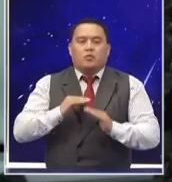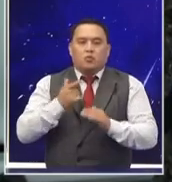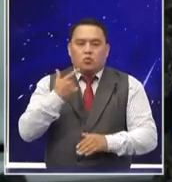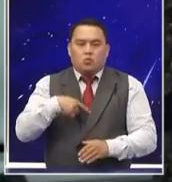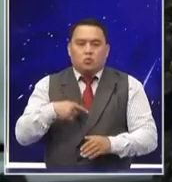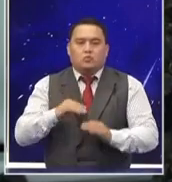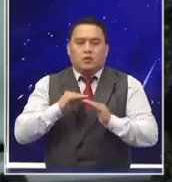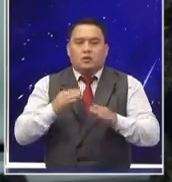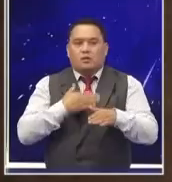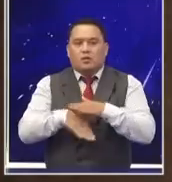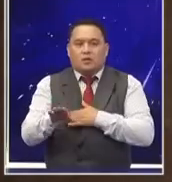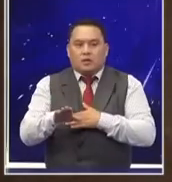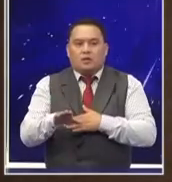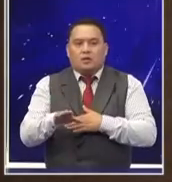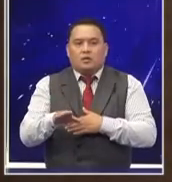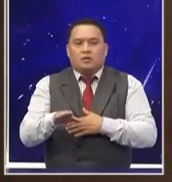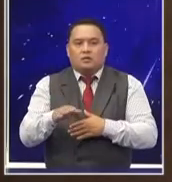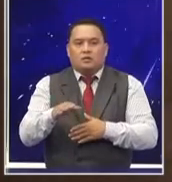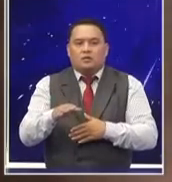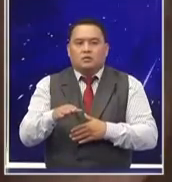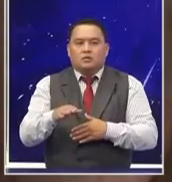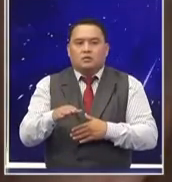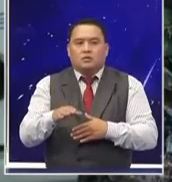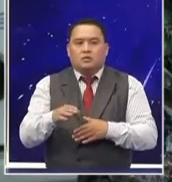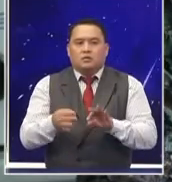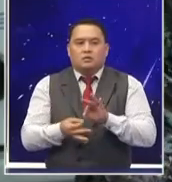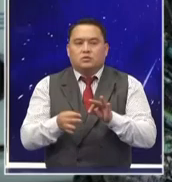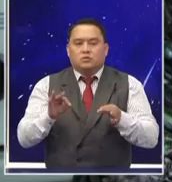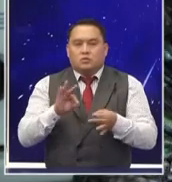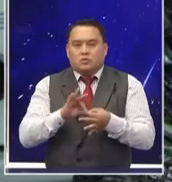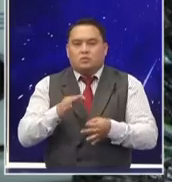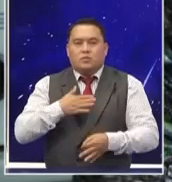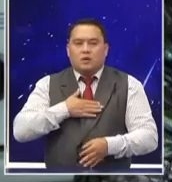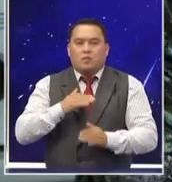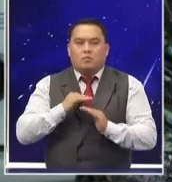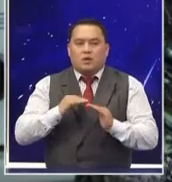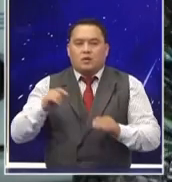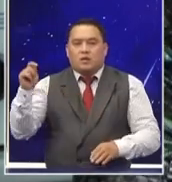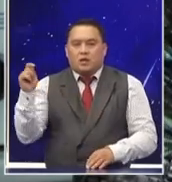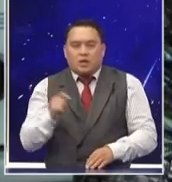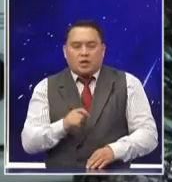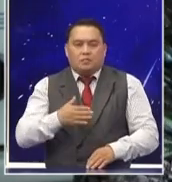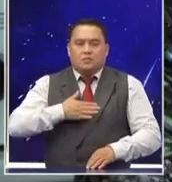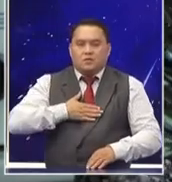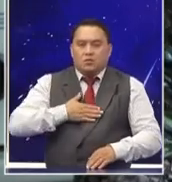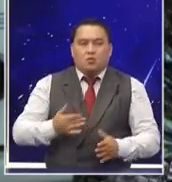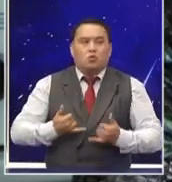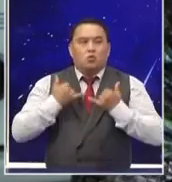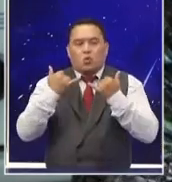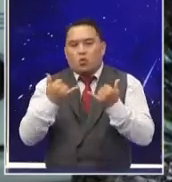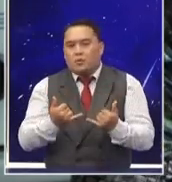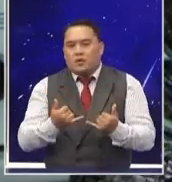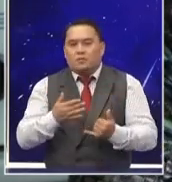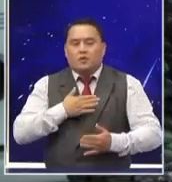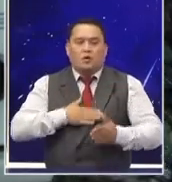бір кішкентай немеремен тұрамын. Қазір мына замандың қиындығына қарамай мына балалар осылай шапқылап үлкен кісілер көмектесіп